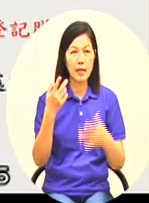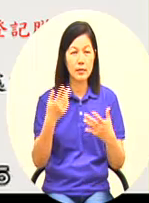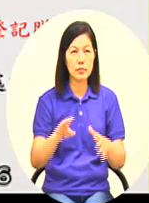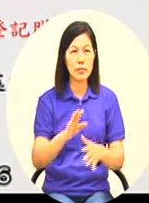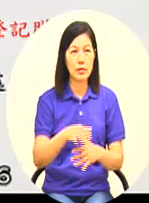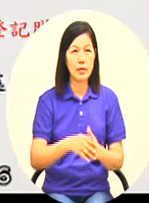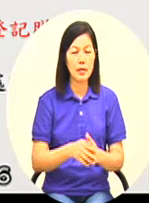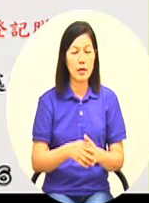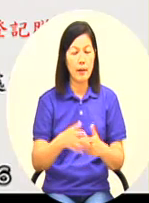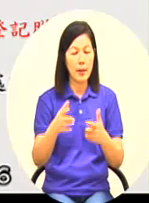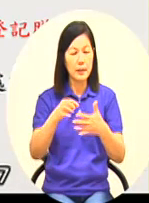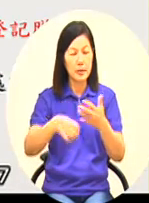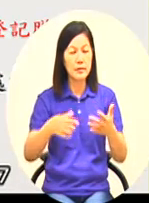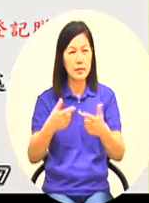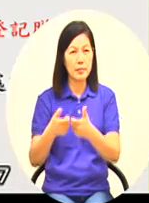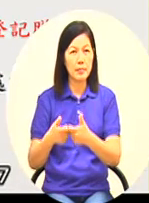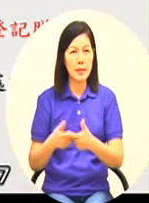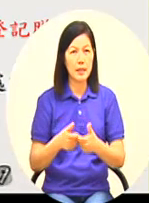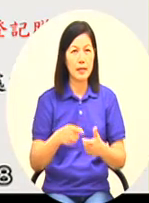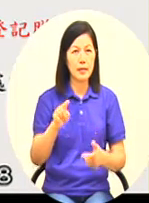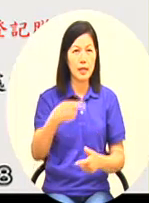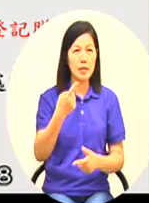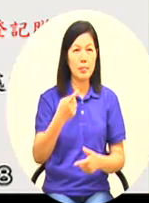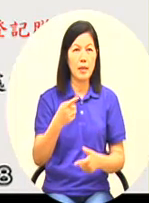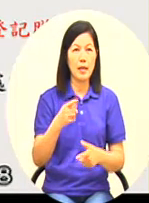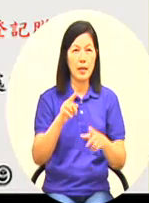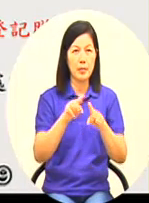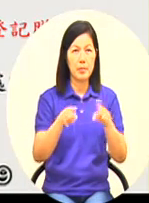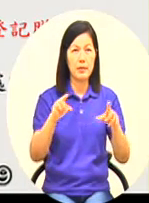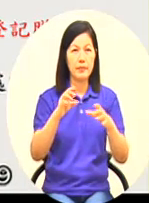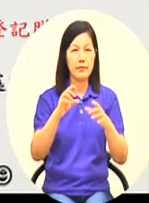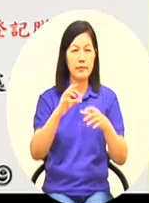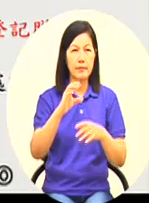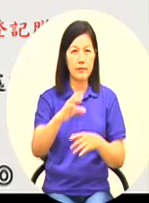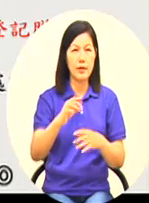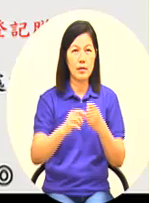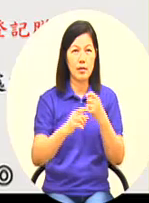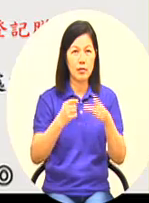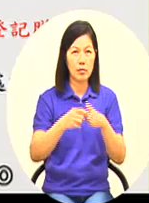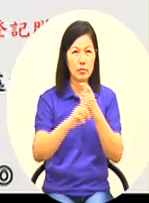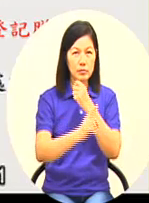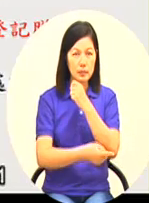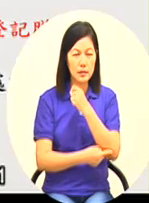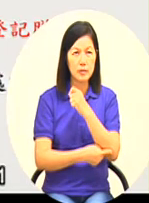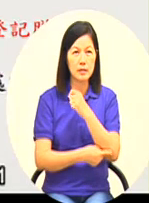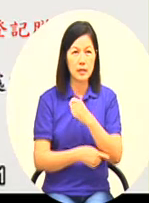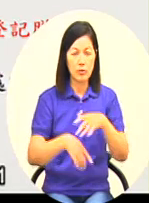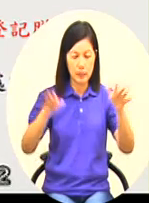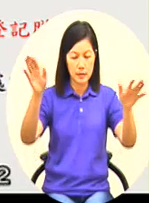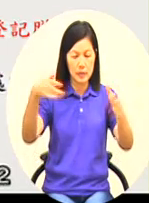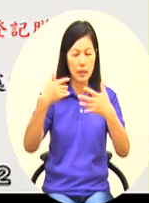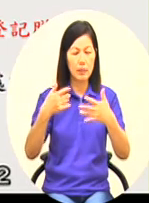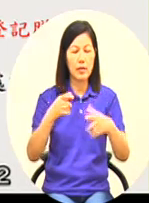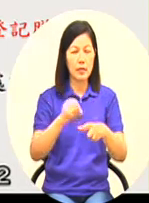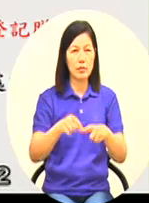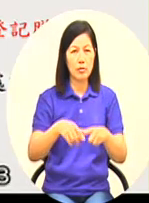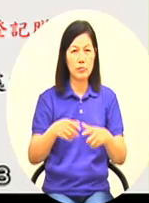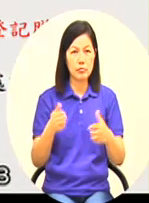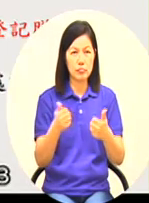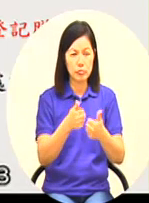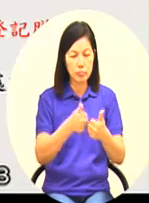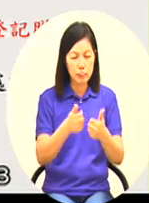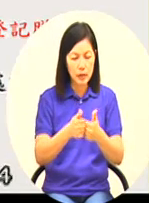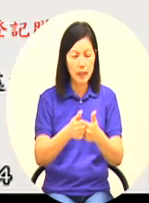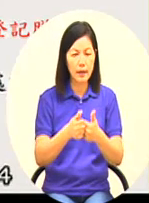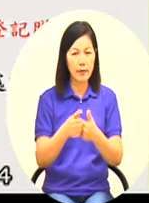吼。由于100平方公尺以下的这个会员吼，因为我有召集这个业者咧来座谈，来听因的意